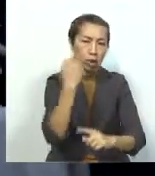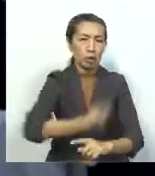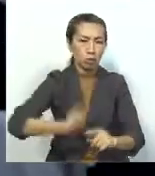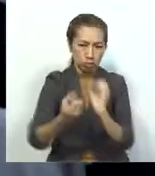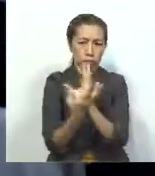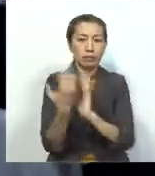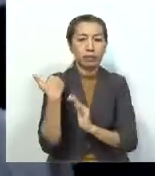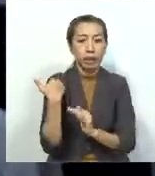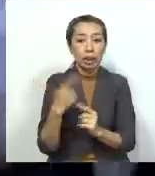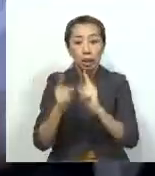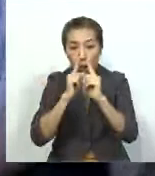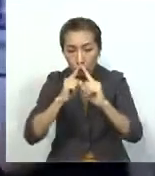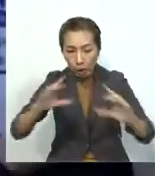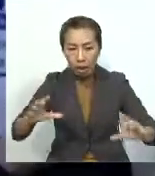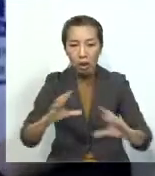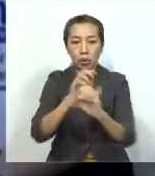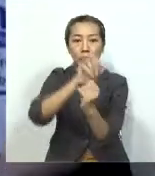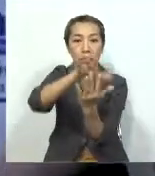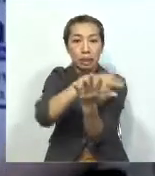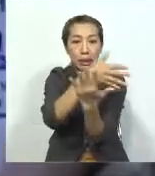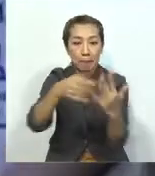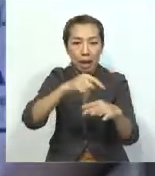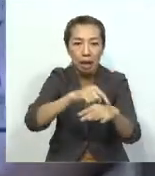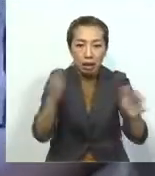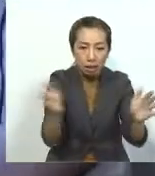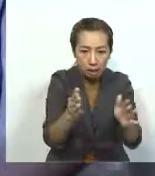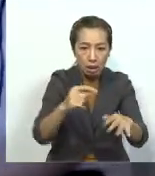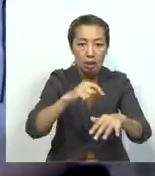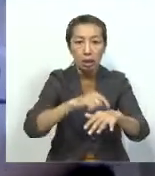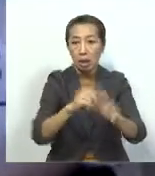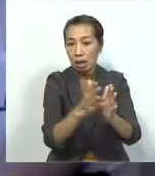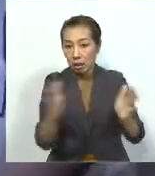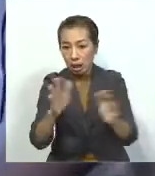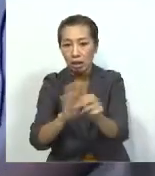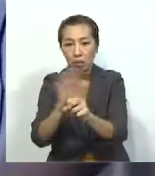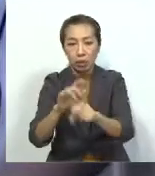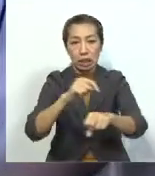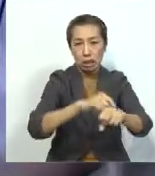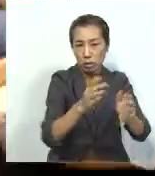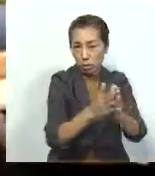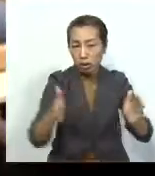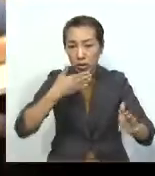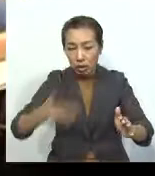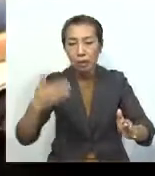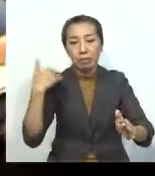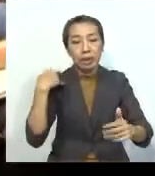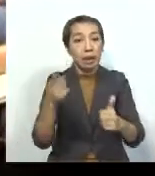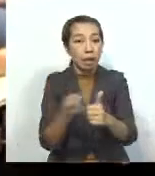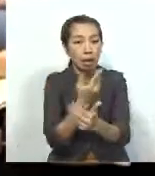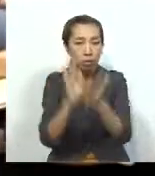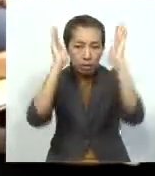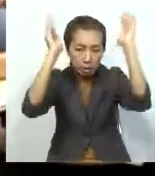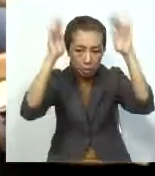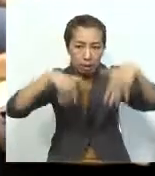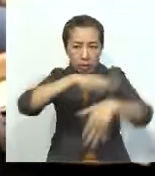การระดมความคิดเห็นเนี่ยเขาได้ข้อสรุปเป็นแผนระยะสั้นระยะกลางแล้วก็ระยะยาวออกมามีทั้งสร้างการรับรู้วิธีการป้องกัน